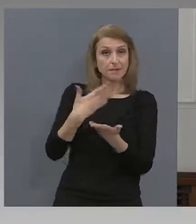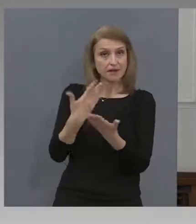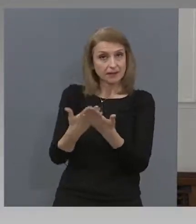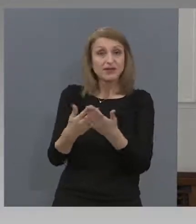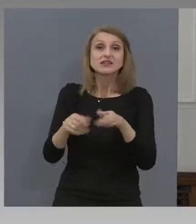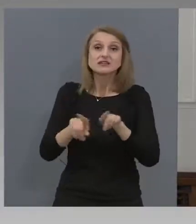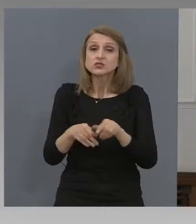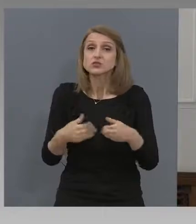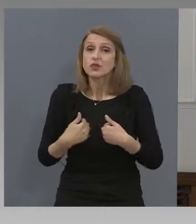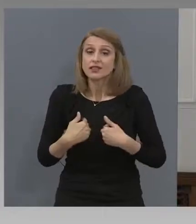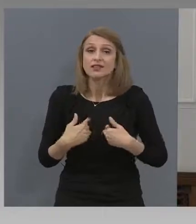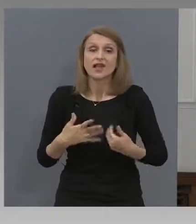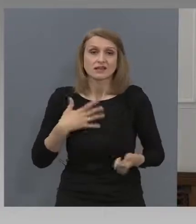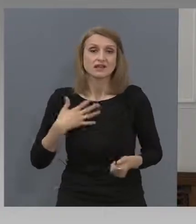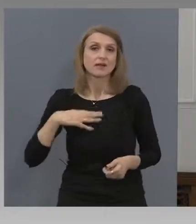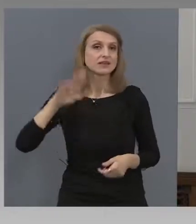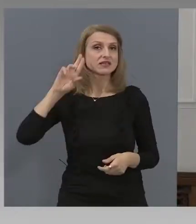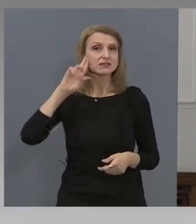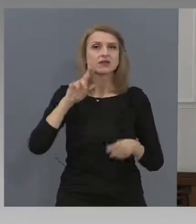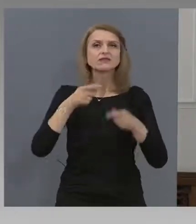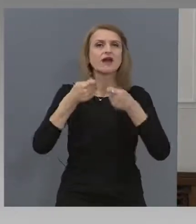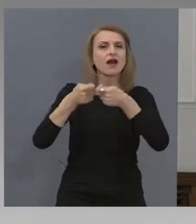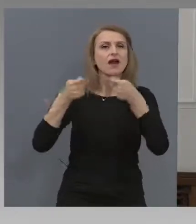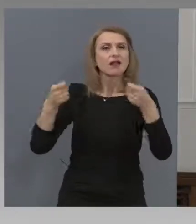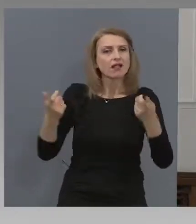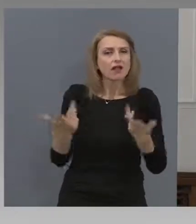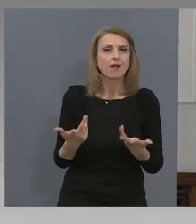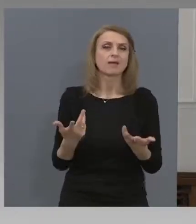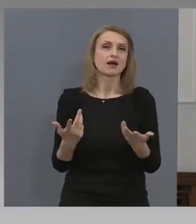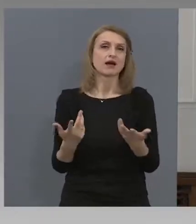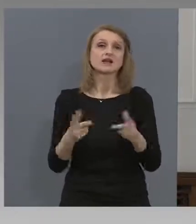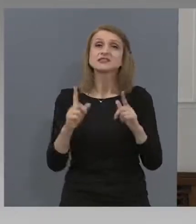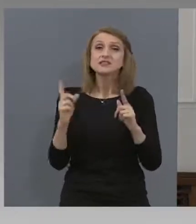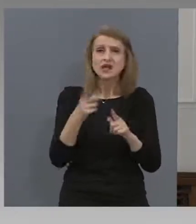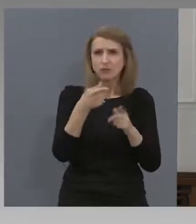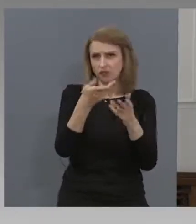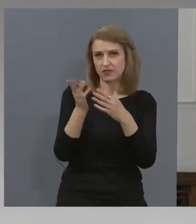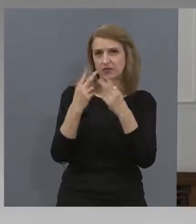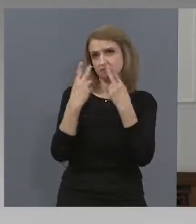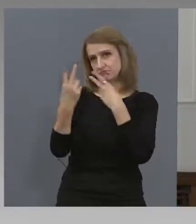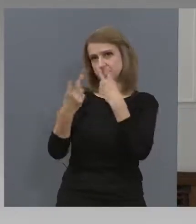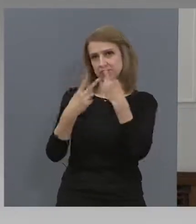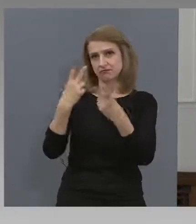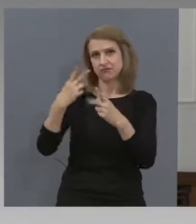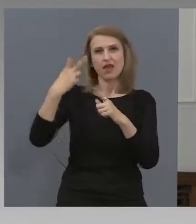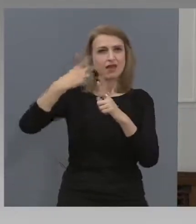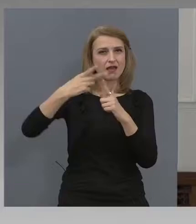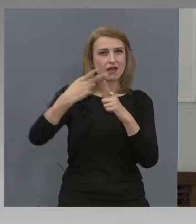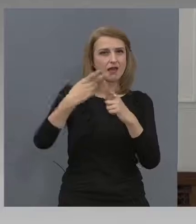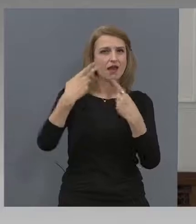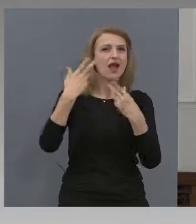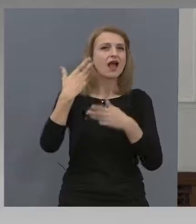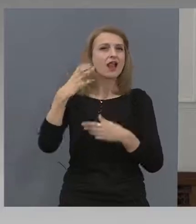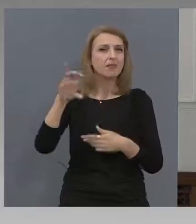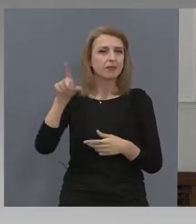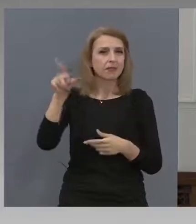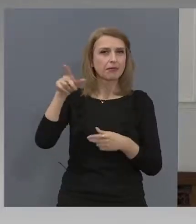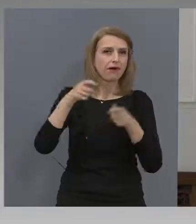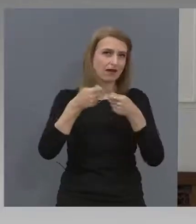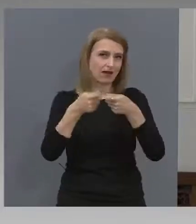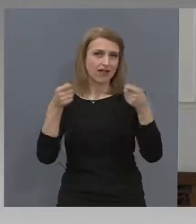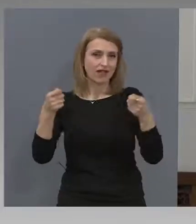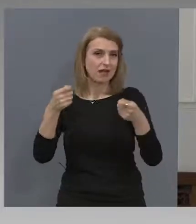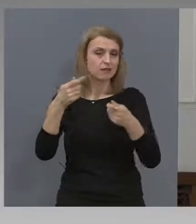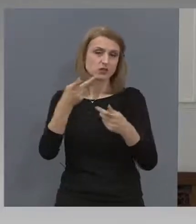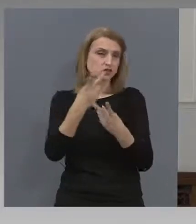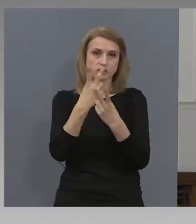и в маркетинговата политика, рекламна и както искате я наречете. Само погледнете клиповете от последната седмица и от следващата и